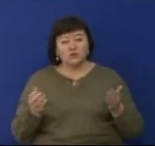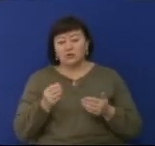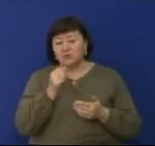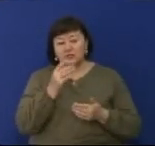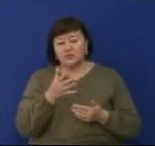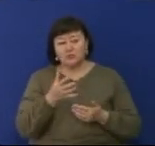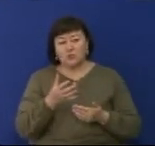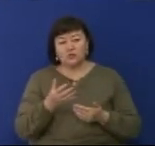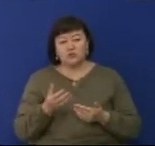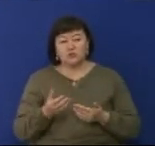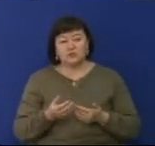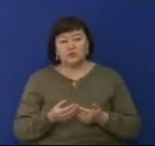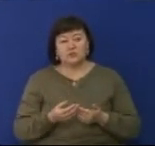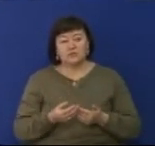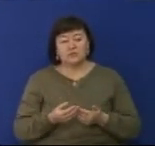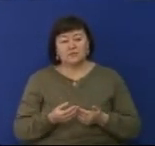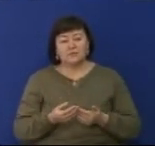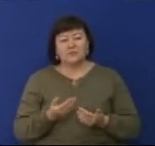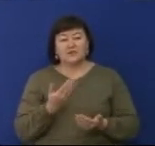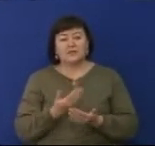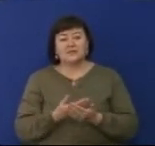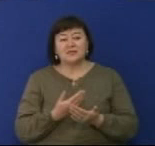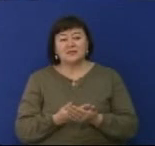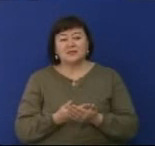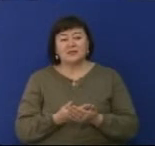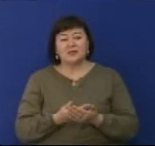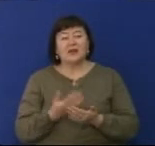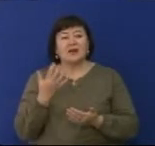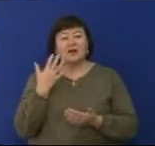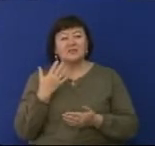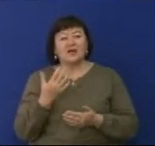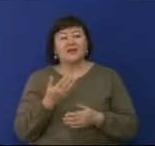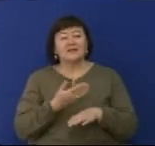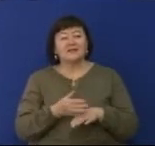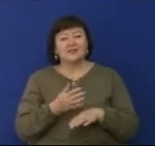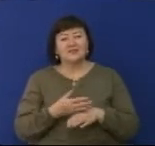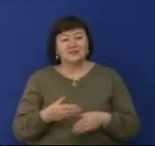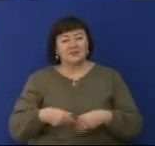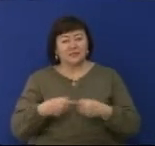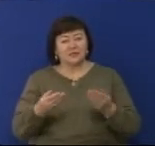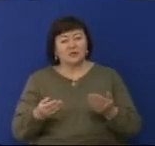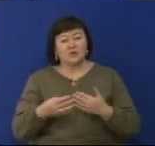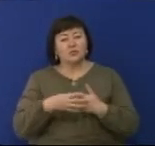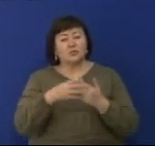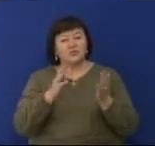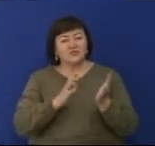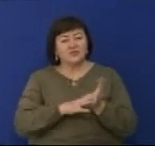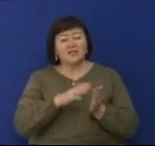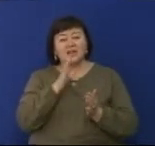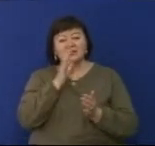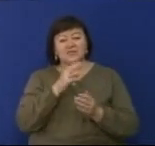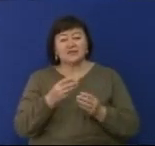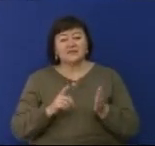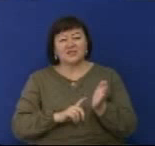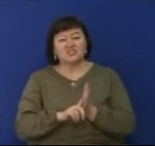не проходит если при приблизить предоставлении займа за им предоставляется сроком до 19 лет первоначальный взнос 10